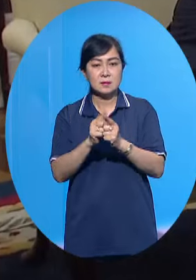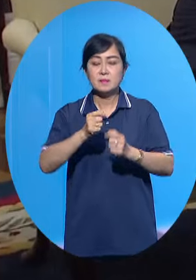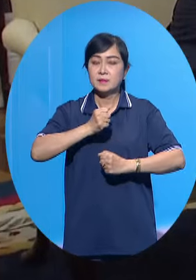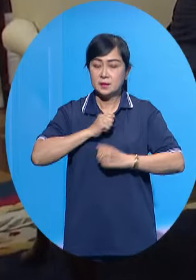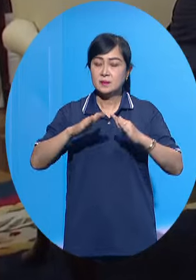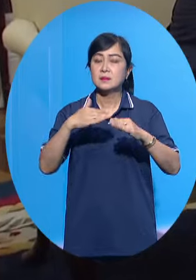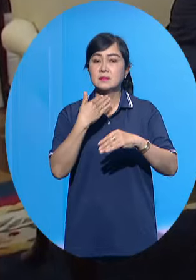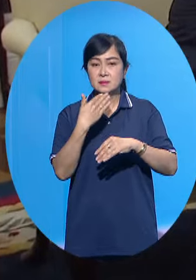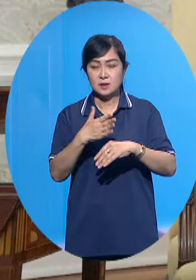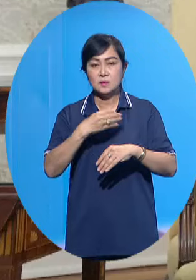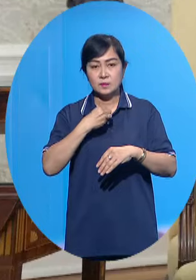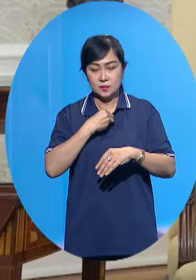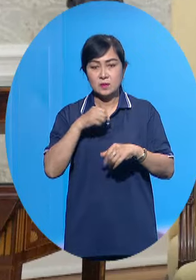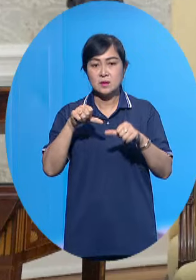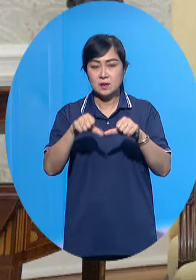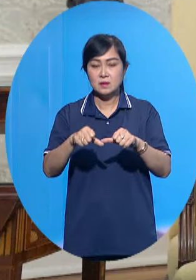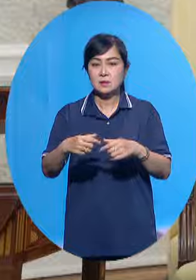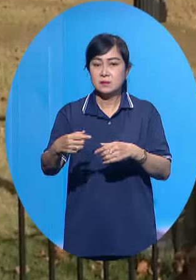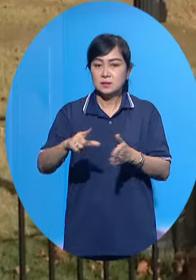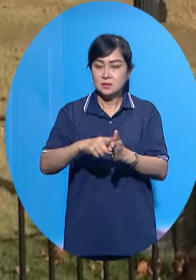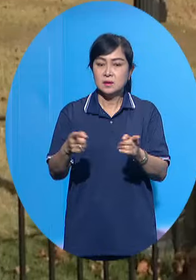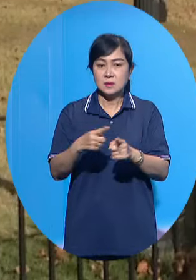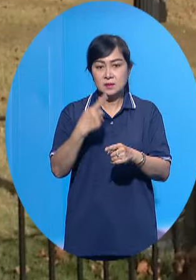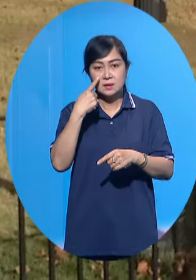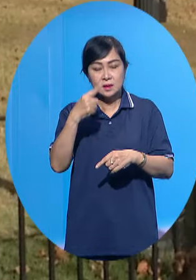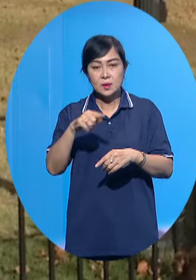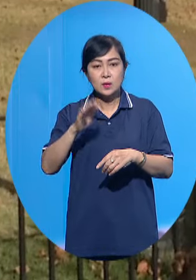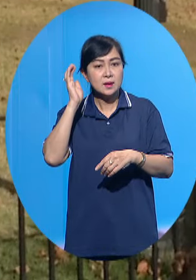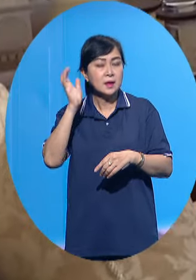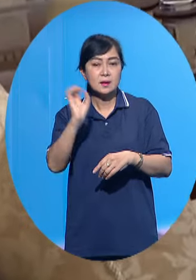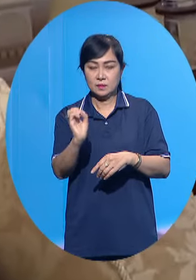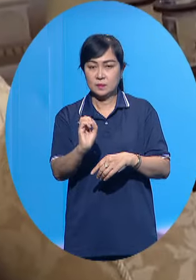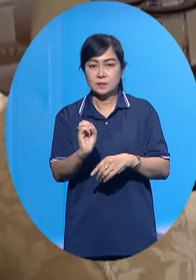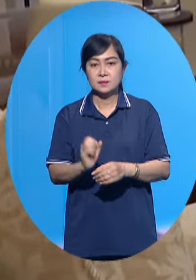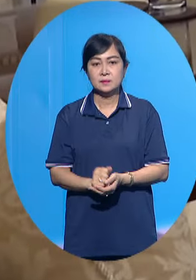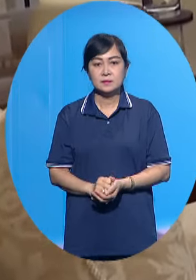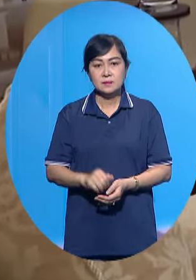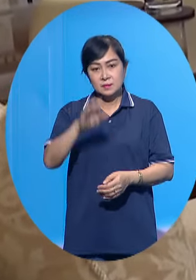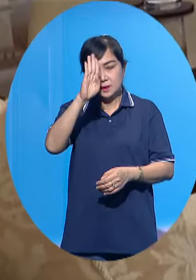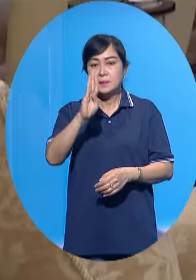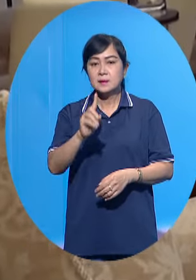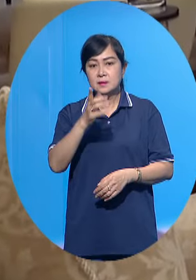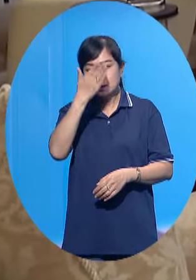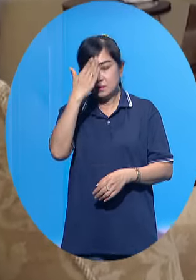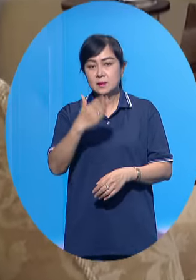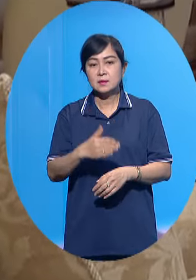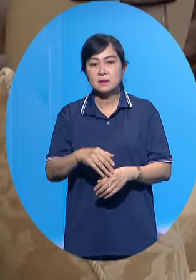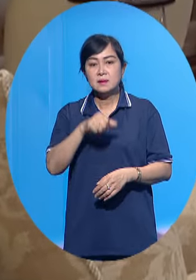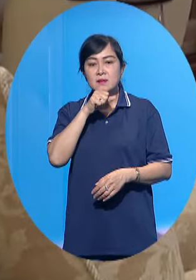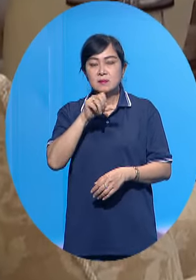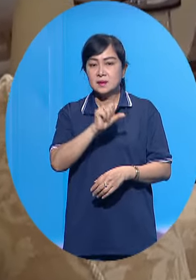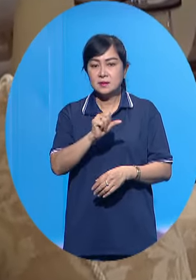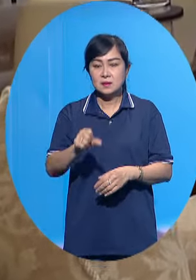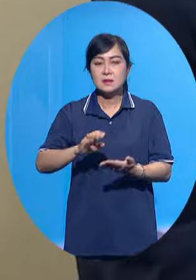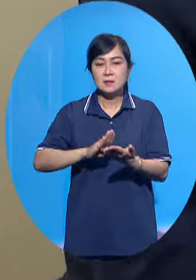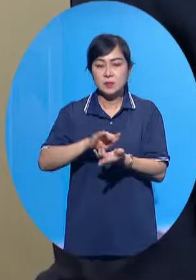thân mật ở nhà trắng chúng tôi chỉ ở đó rất ngắn không được nhìn thấy hoặc nghe thấy gì nhiều tổng thng b cho biết đội ngũ của ông sẵn